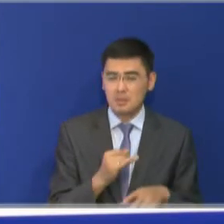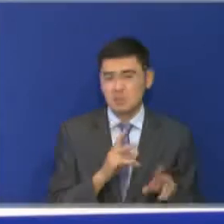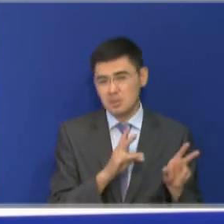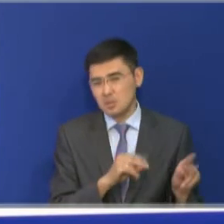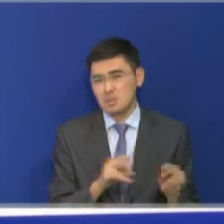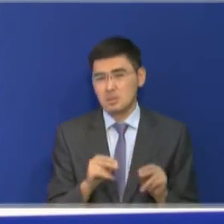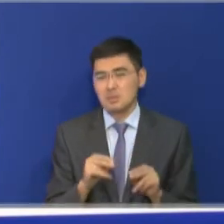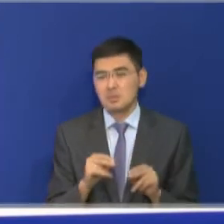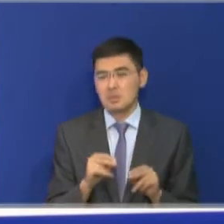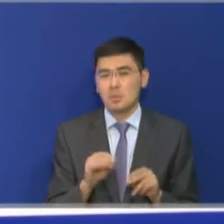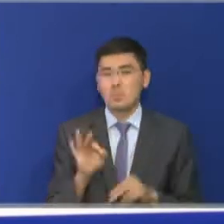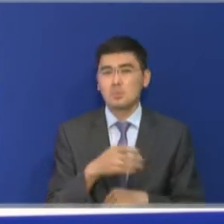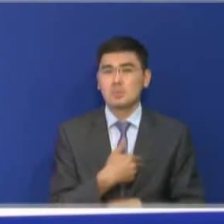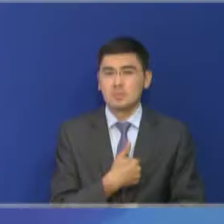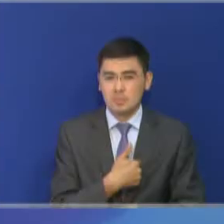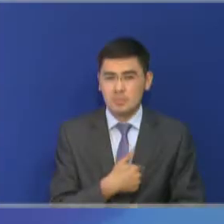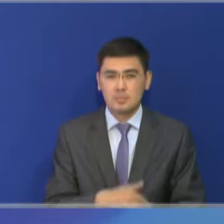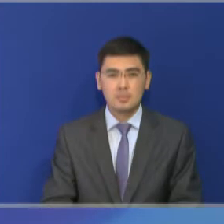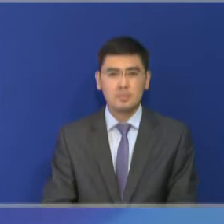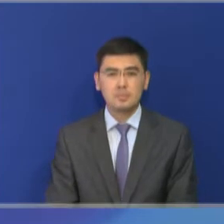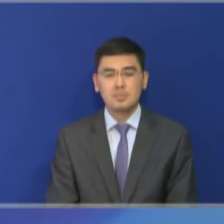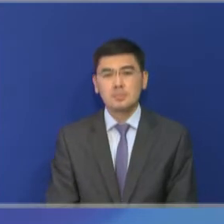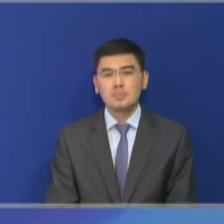қақылы екенін атап өтті.